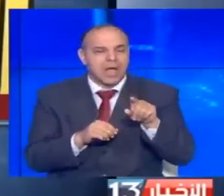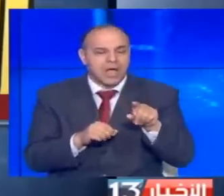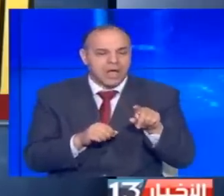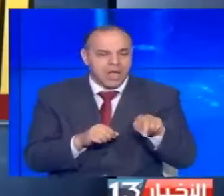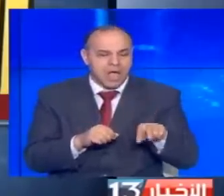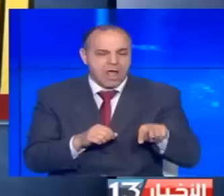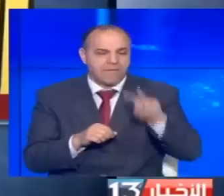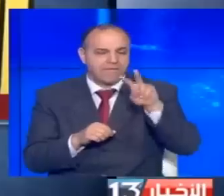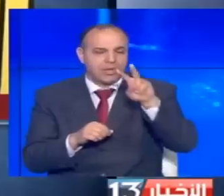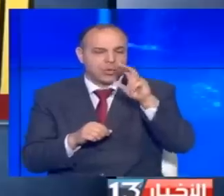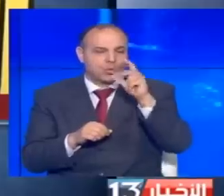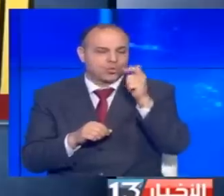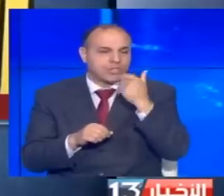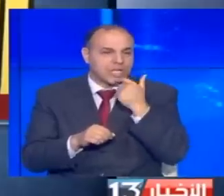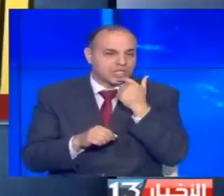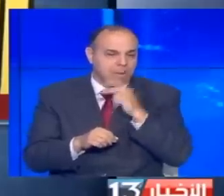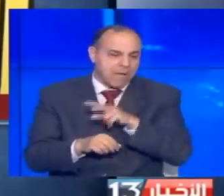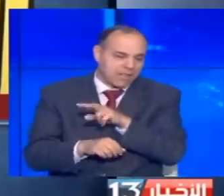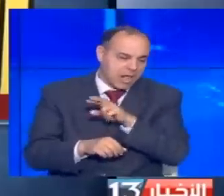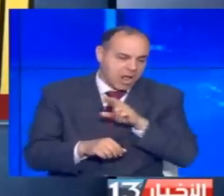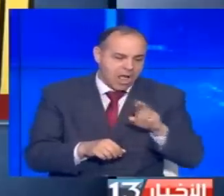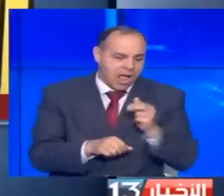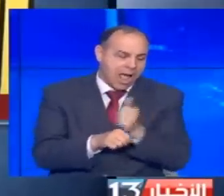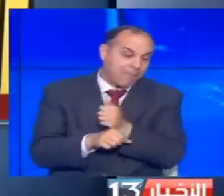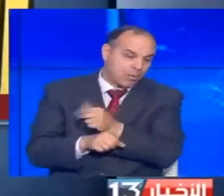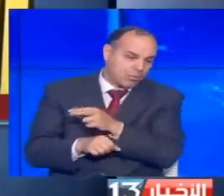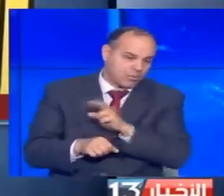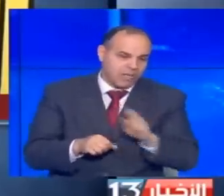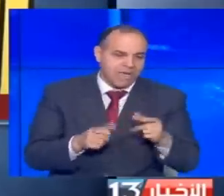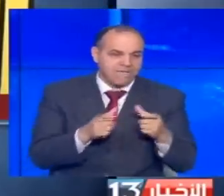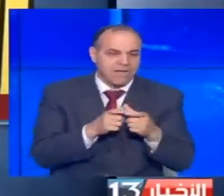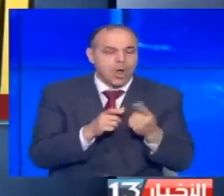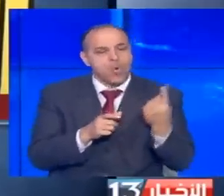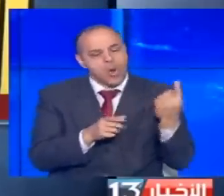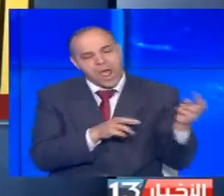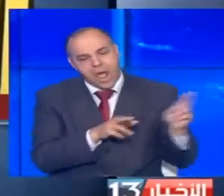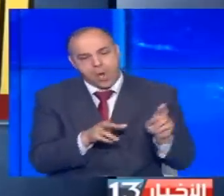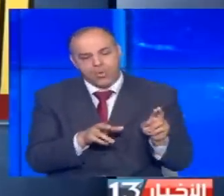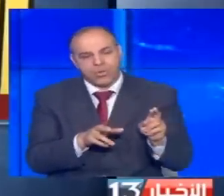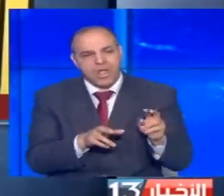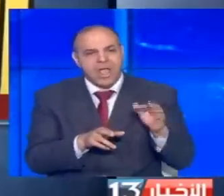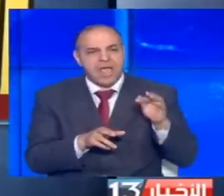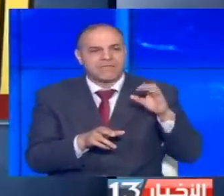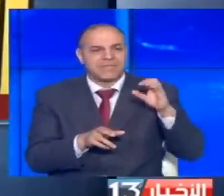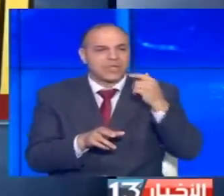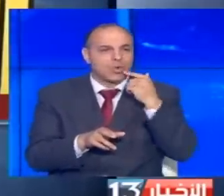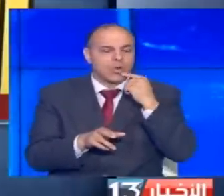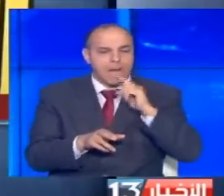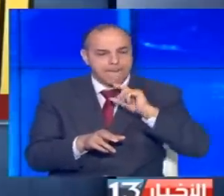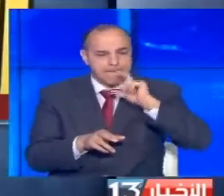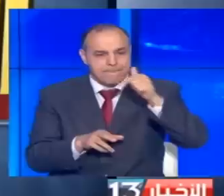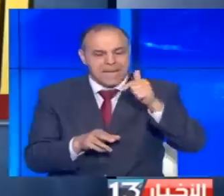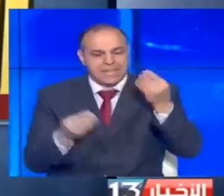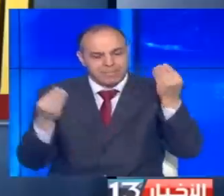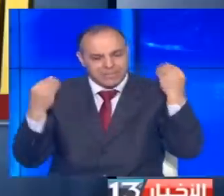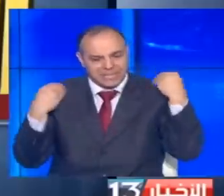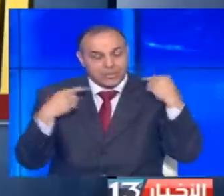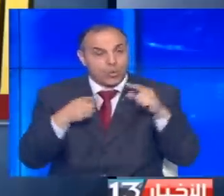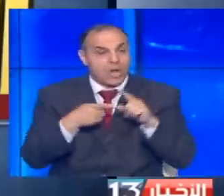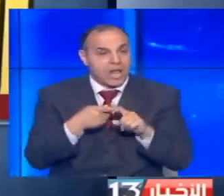عشر والفين ثم عاد منذ الموسم الفارس الى فريقه الام التي قبل الانتقال الى النادي البنزرتي